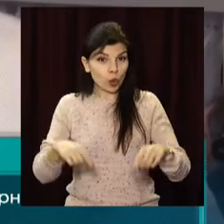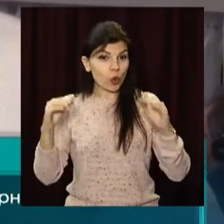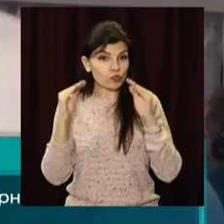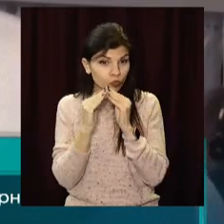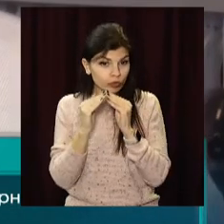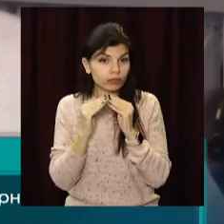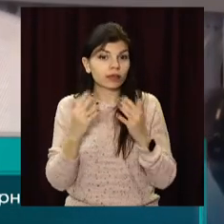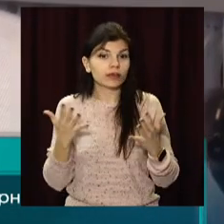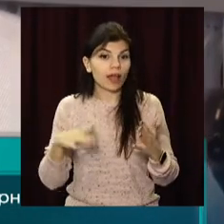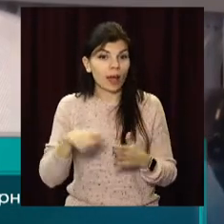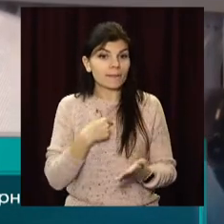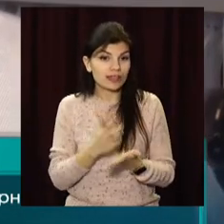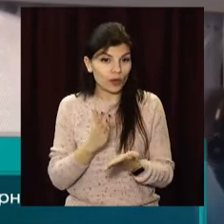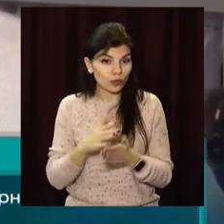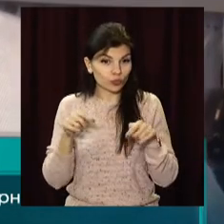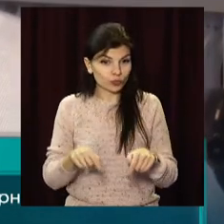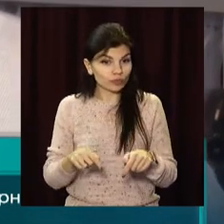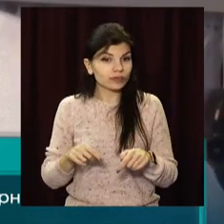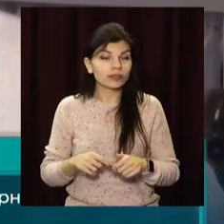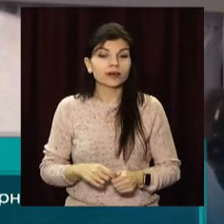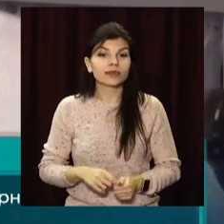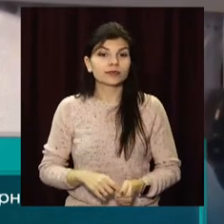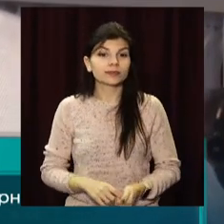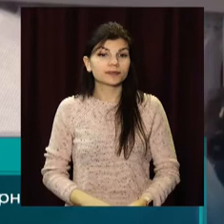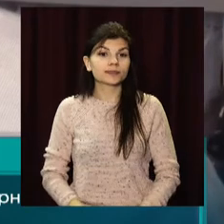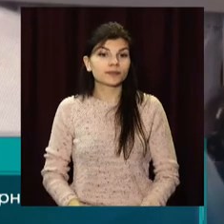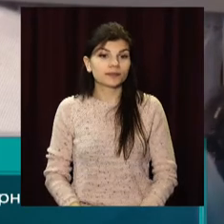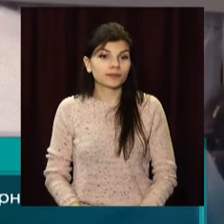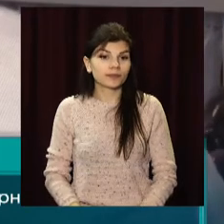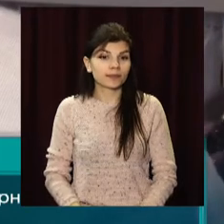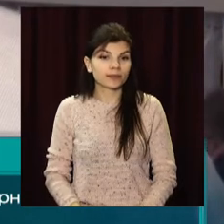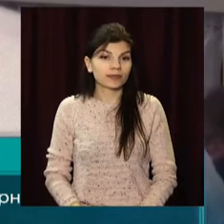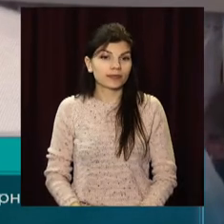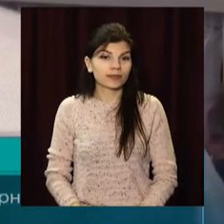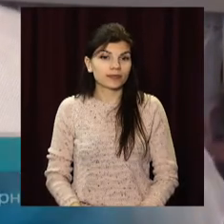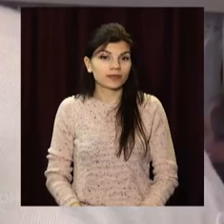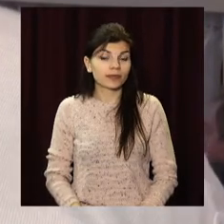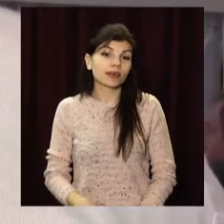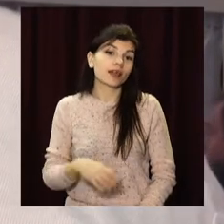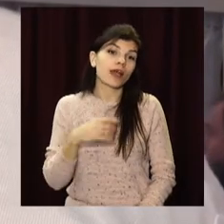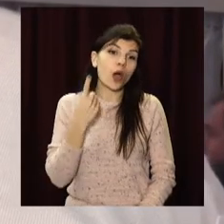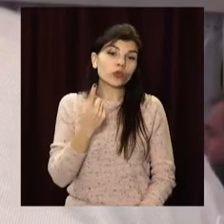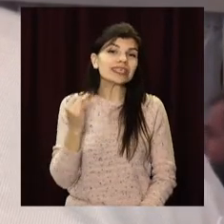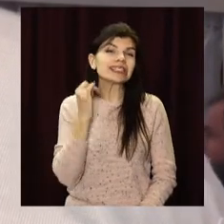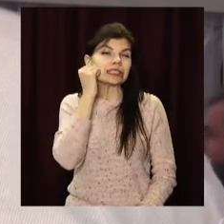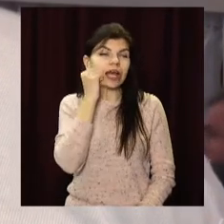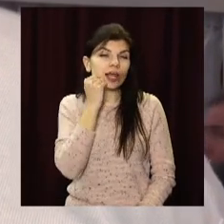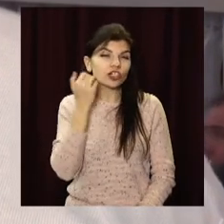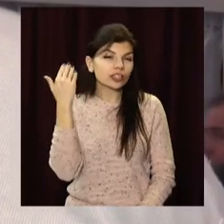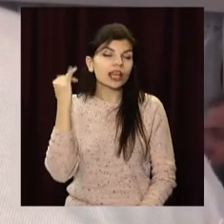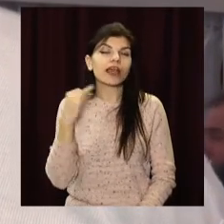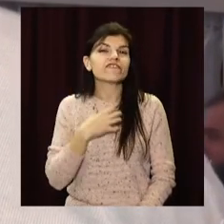Шановні зараз люди, знаходимося з палацу студентів, на цьому я розумію, палацу. Що всі ще підходять, але одні з найстаріших